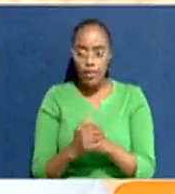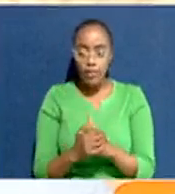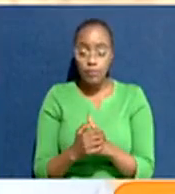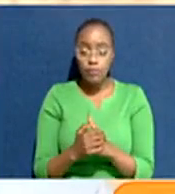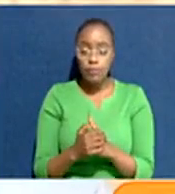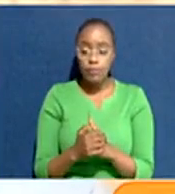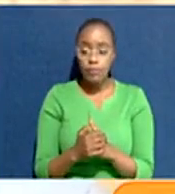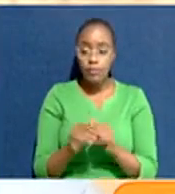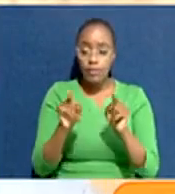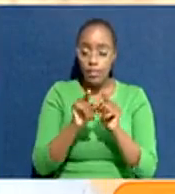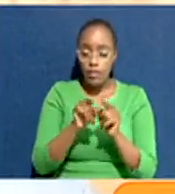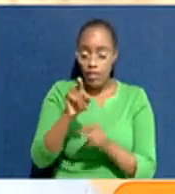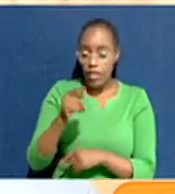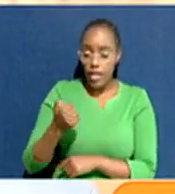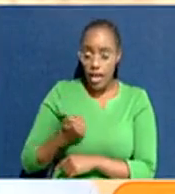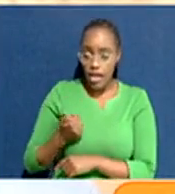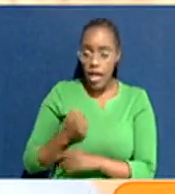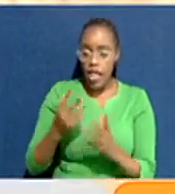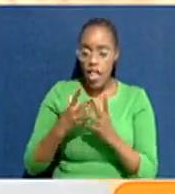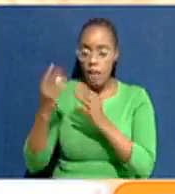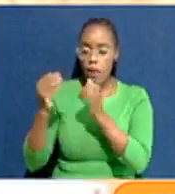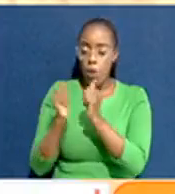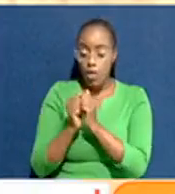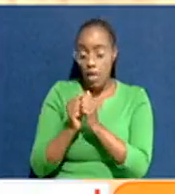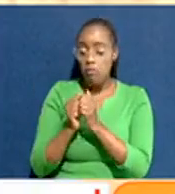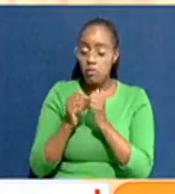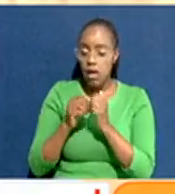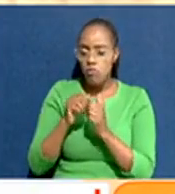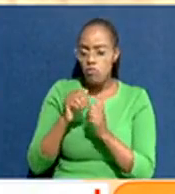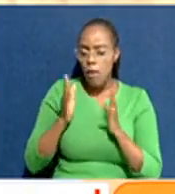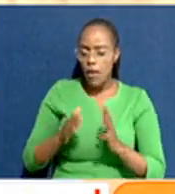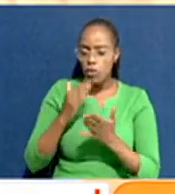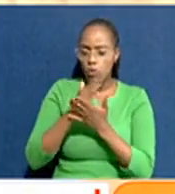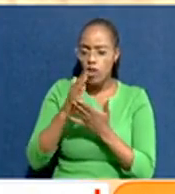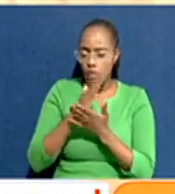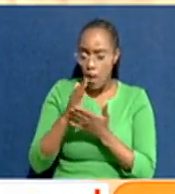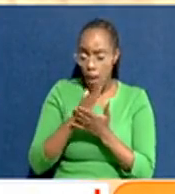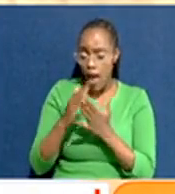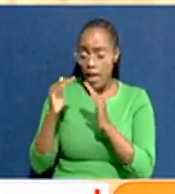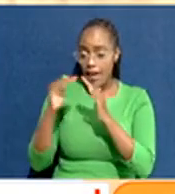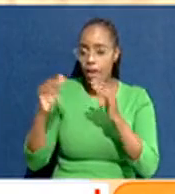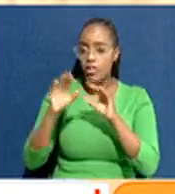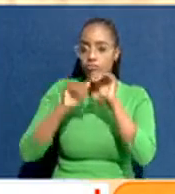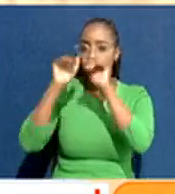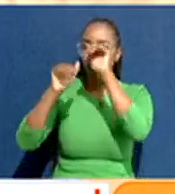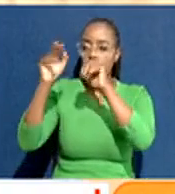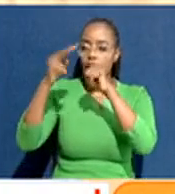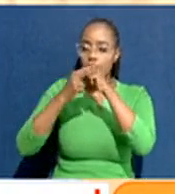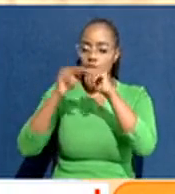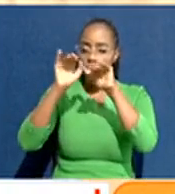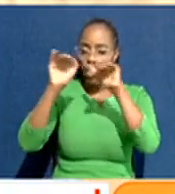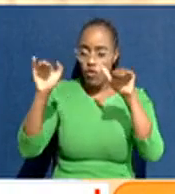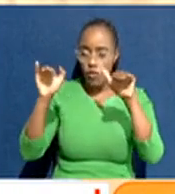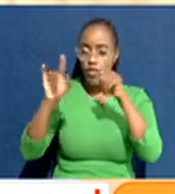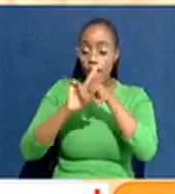kama waliumu sana alitoka na tenant wetu, wakapanda 7th floor pavilion, na tenant initially anishi